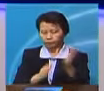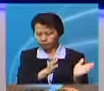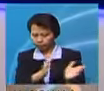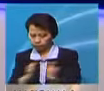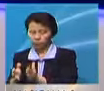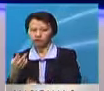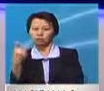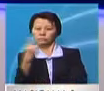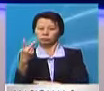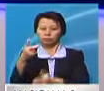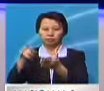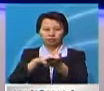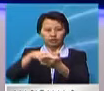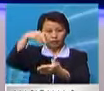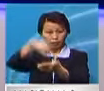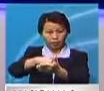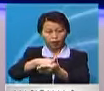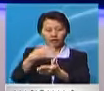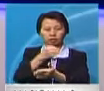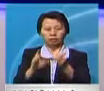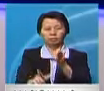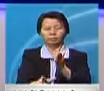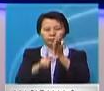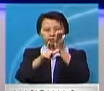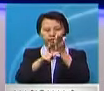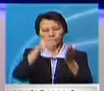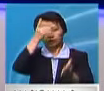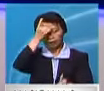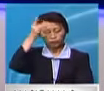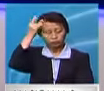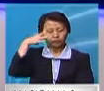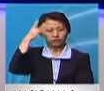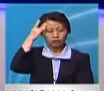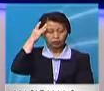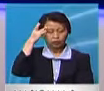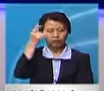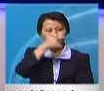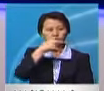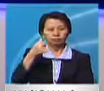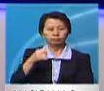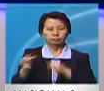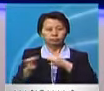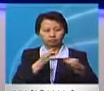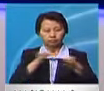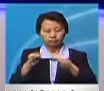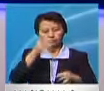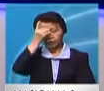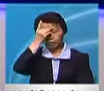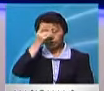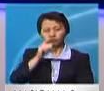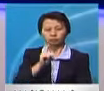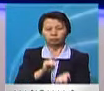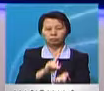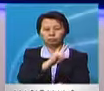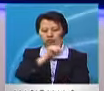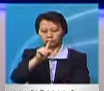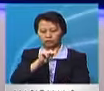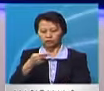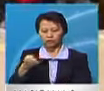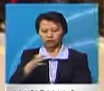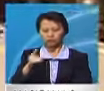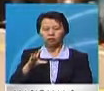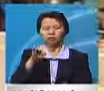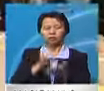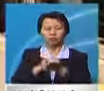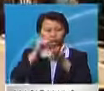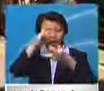keseluruhan kedua-dua PRK dan dibantu Naib Presiden UMNO, Dato' Sri Hishamuddin Tun Hussein. Jelas Dato' Sri Dr. Ahmad Zahid, perkara